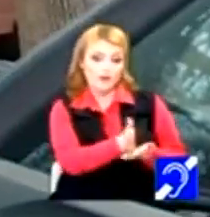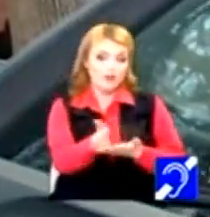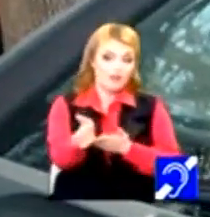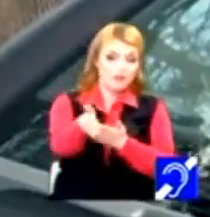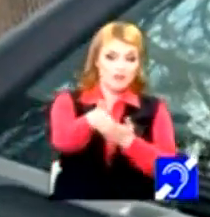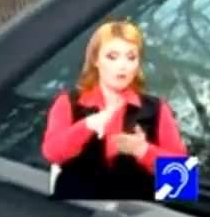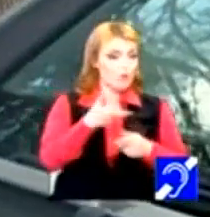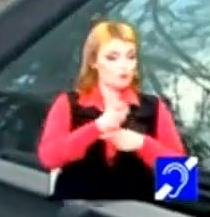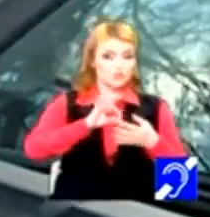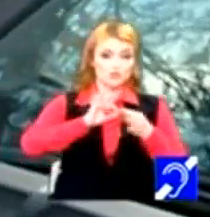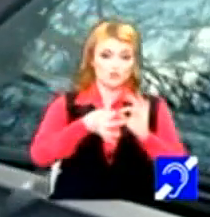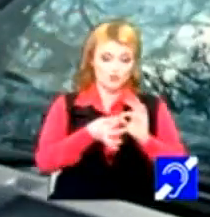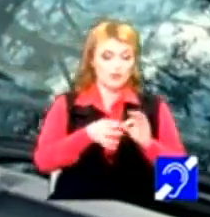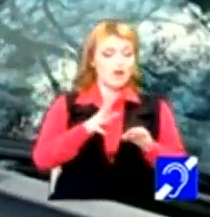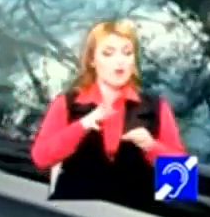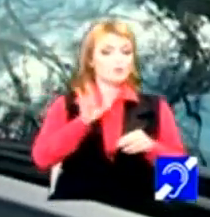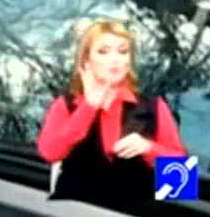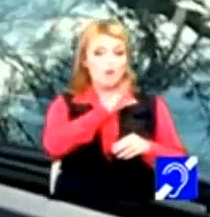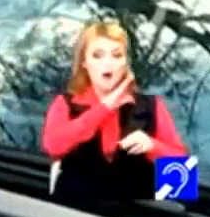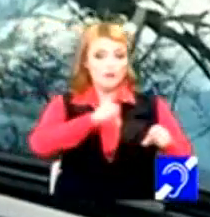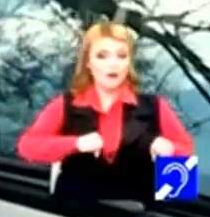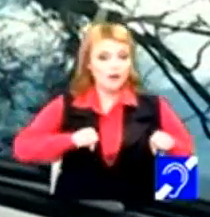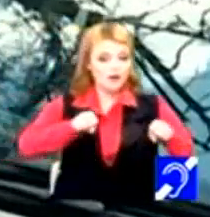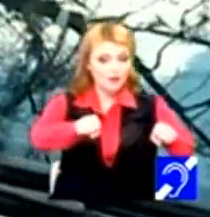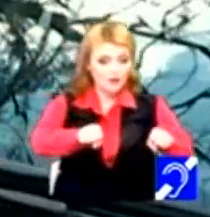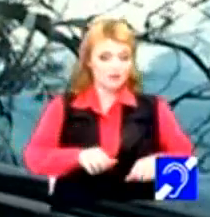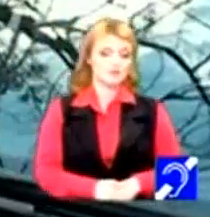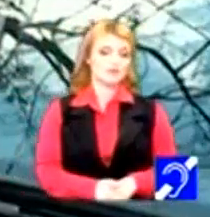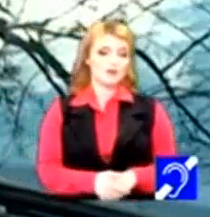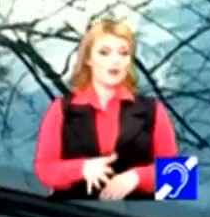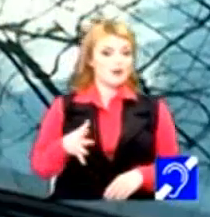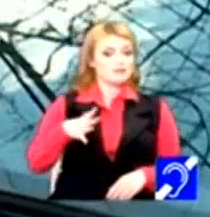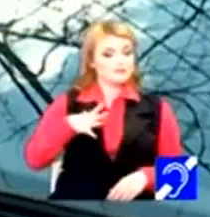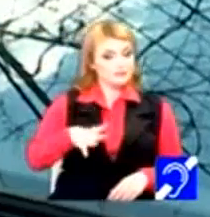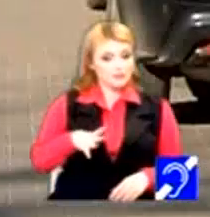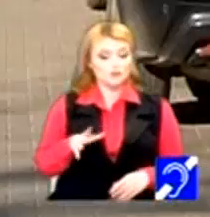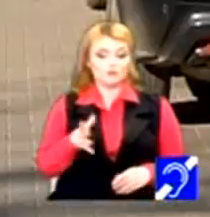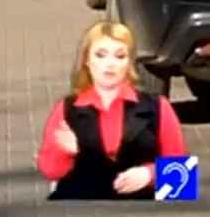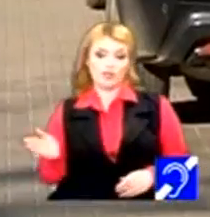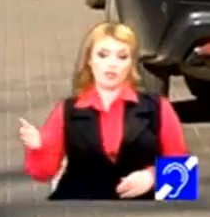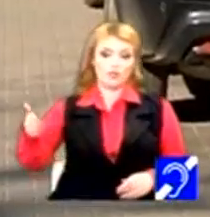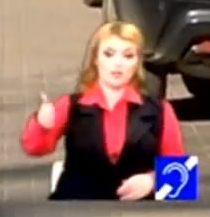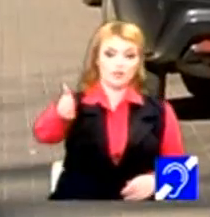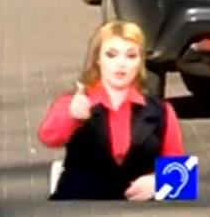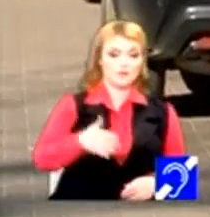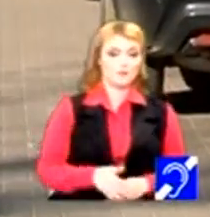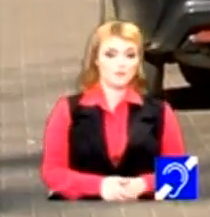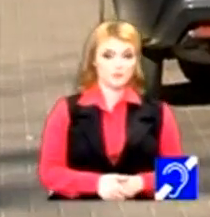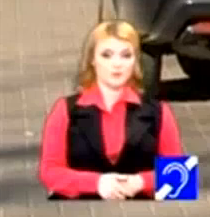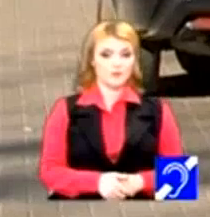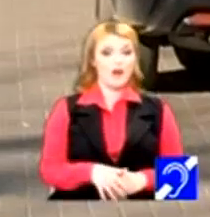o adevărată provocare pentru mămicile cu cărucioare care sunt nevoite să iasă pe carosabil. Iar aici locul